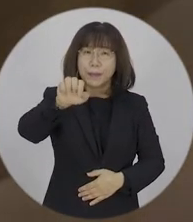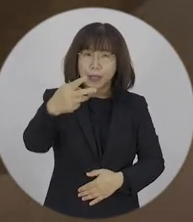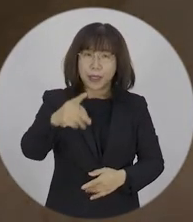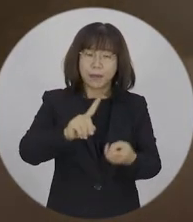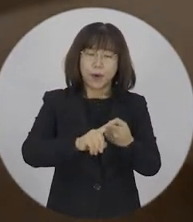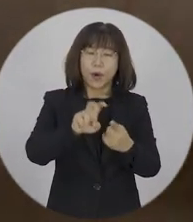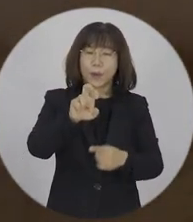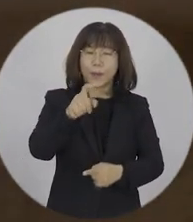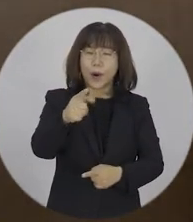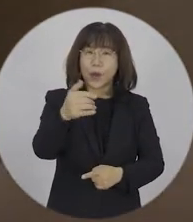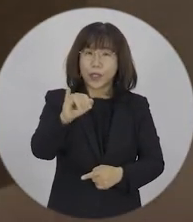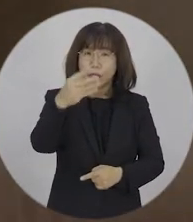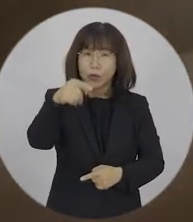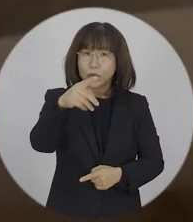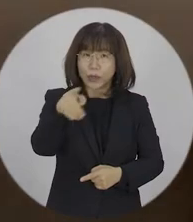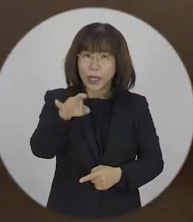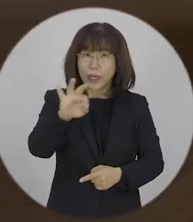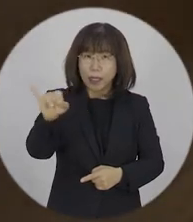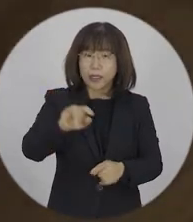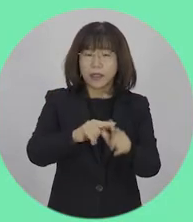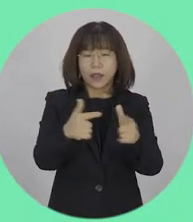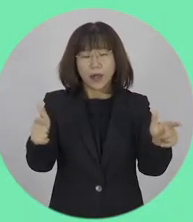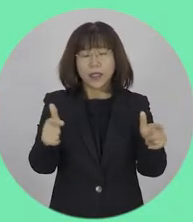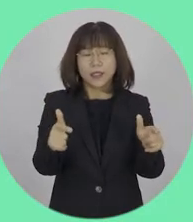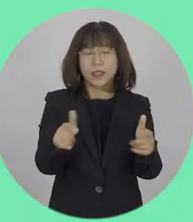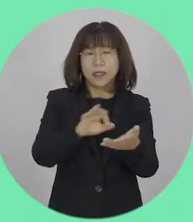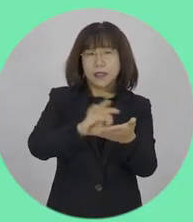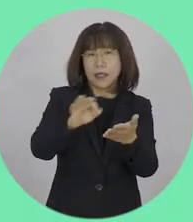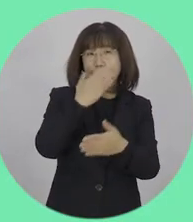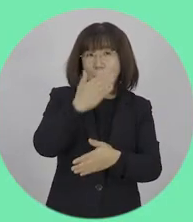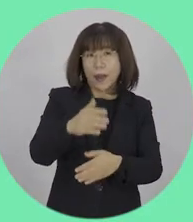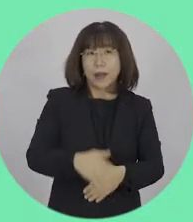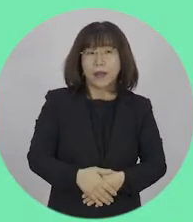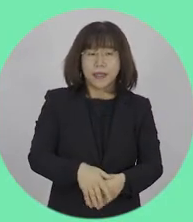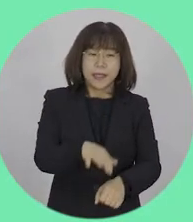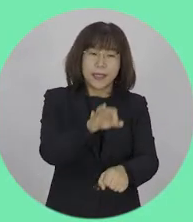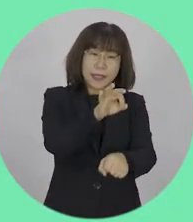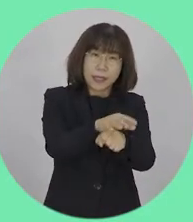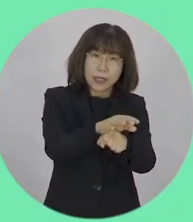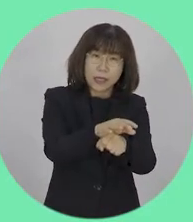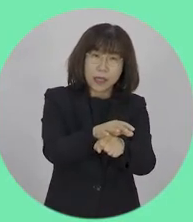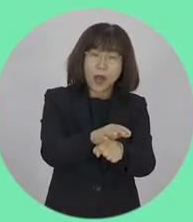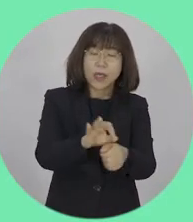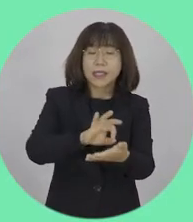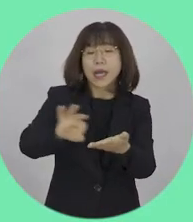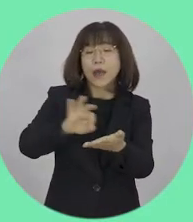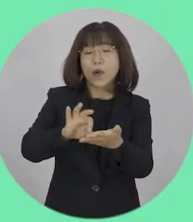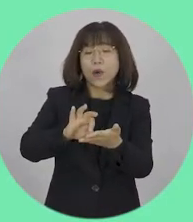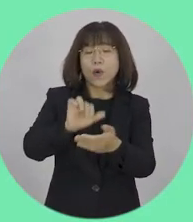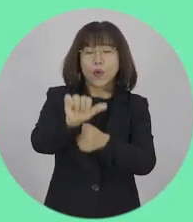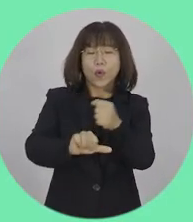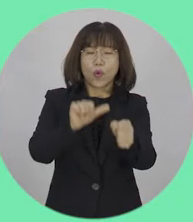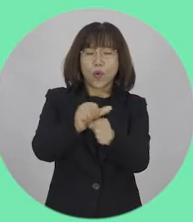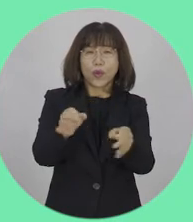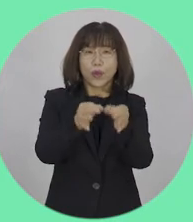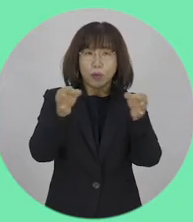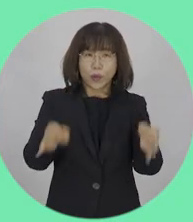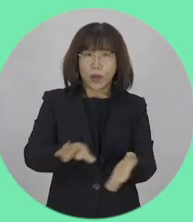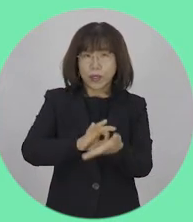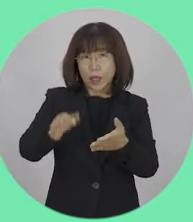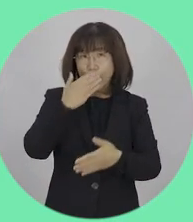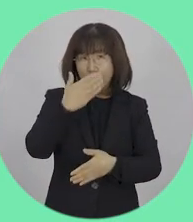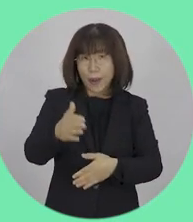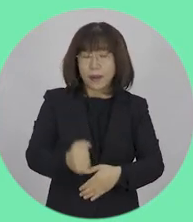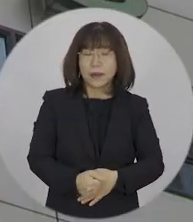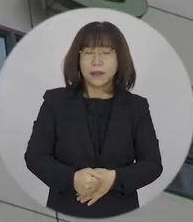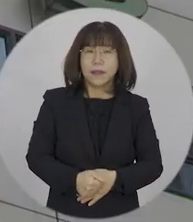비풀 제로페이, 머니트리 등 21개의 모바일 앱에서 가능하며 사용기간은 구매일로부터 5년입니다.